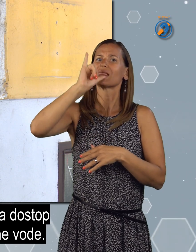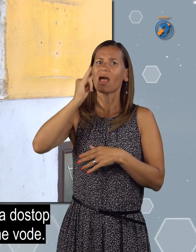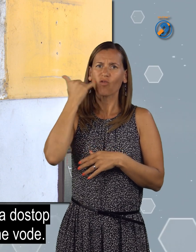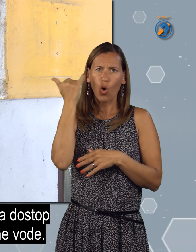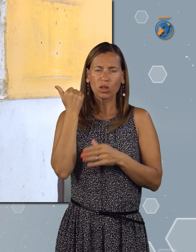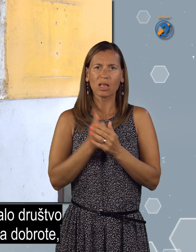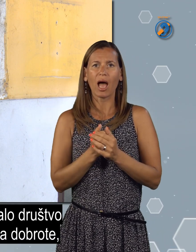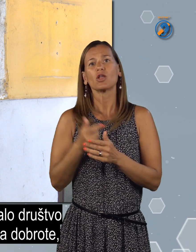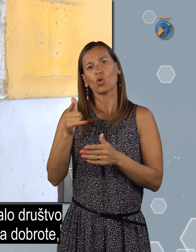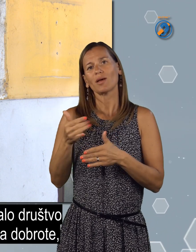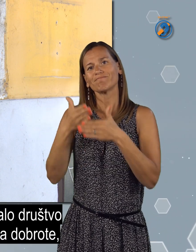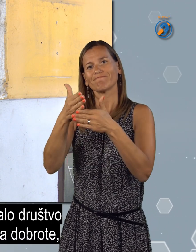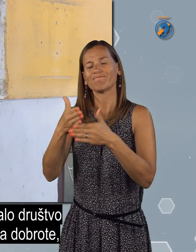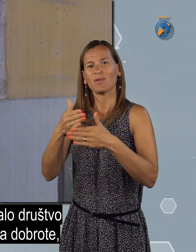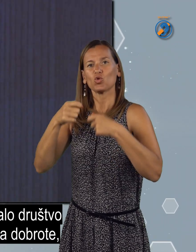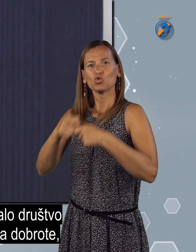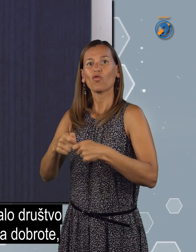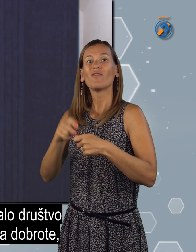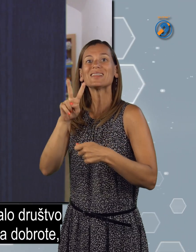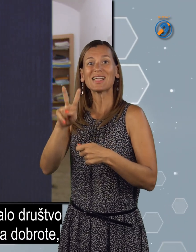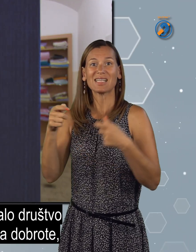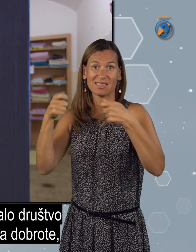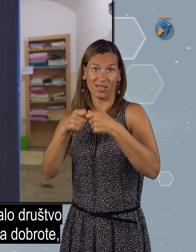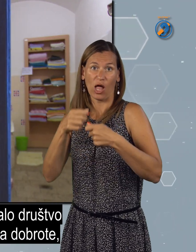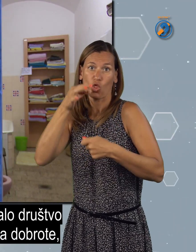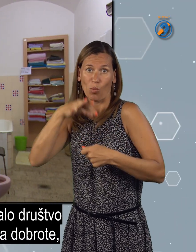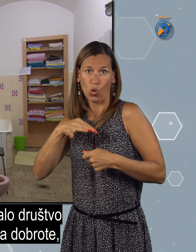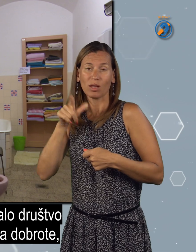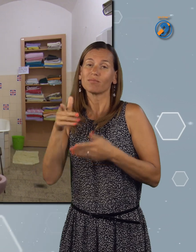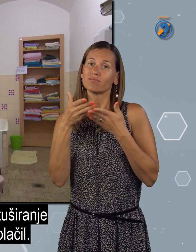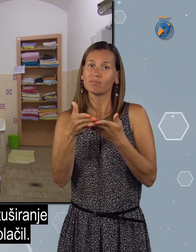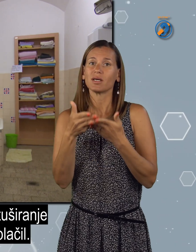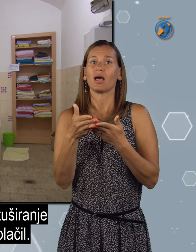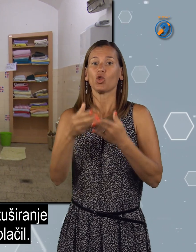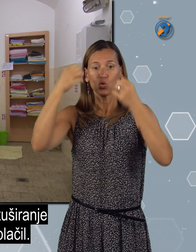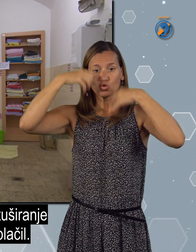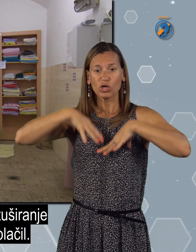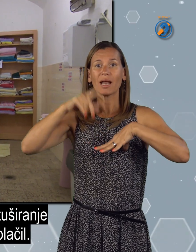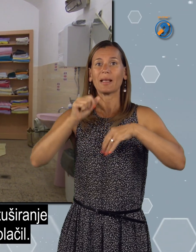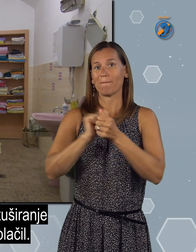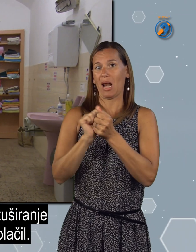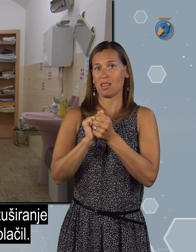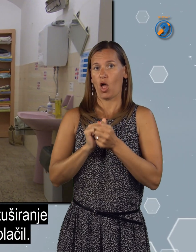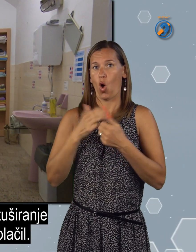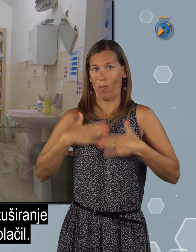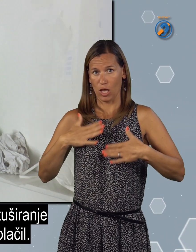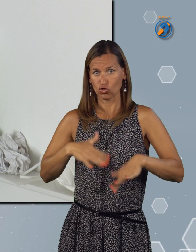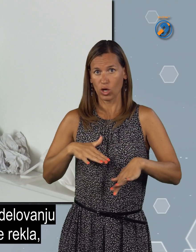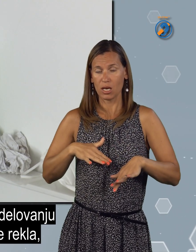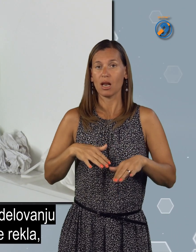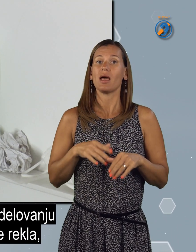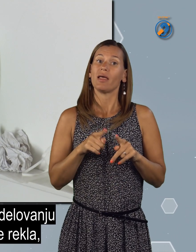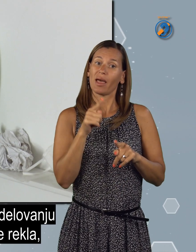vode. Tu se je angažiralo društvo Vincencijeve zveze dobrote, ki so v bistvu ponudili tuširanje in pranje oblačil. Mi smo pa v